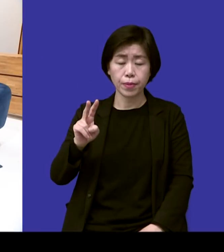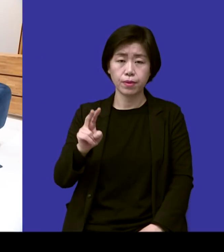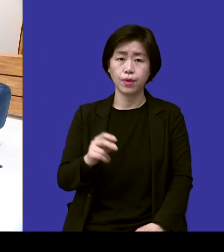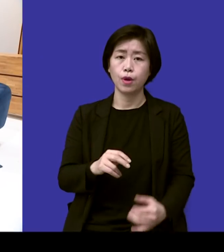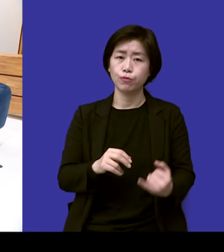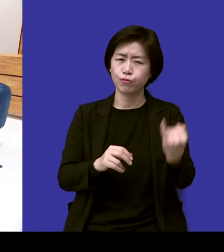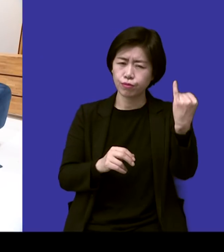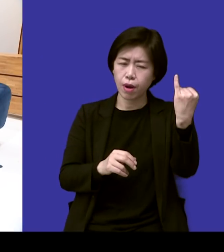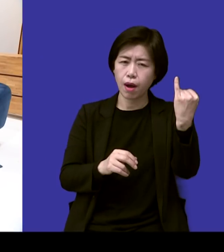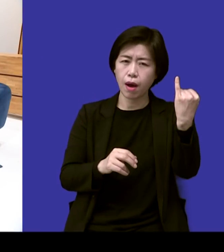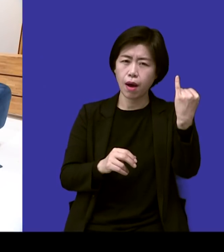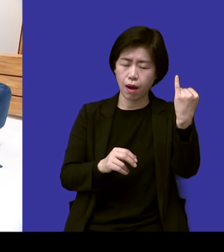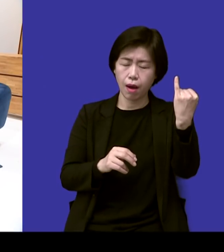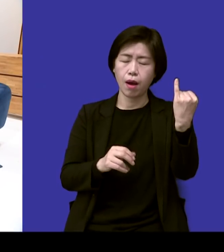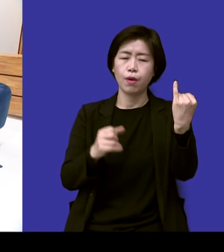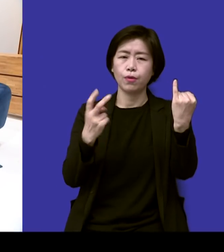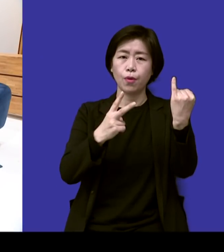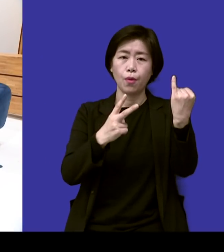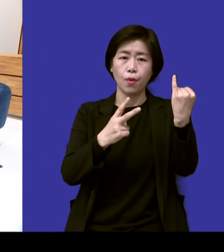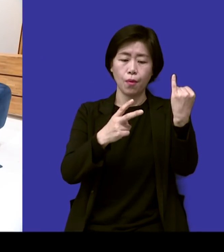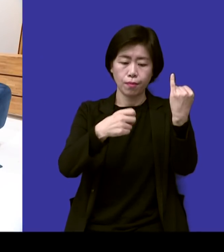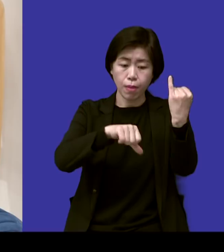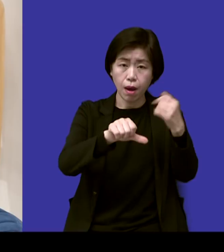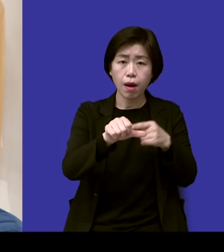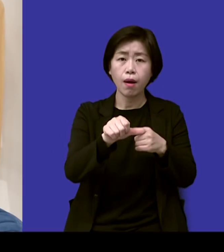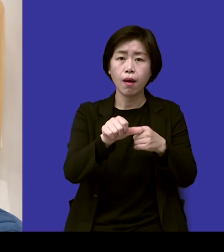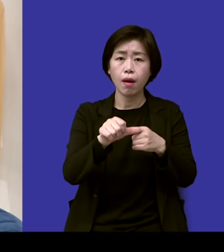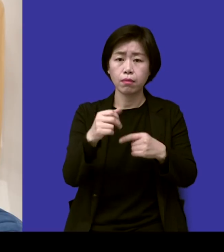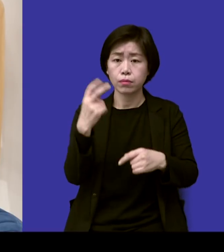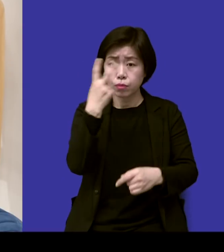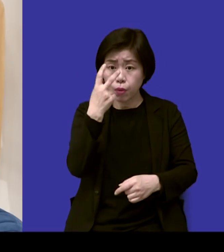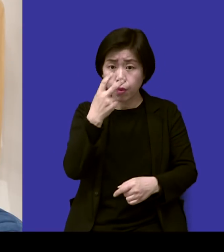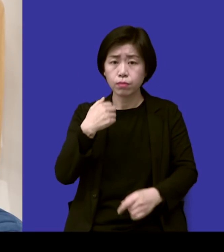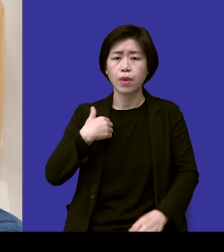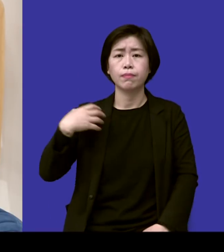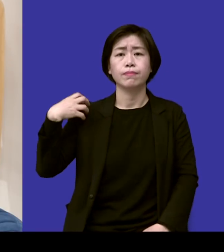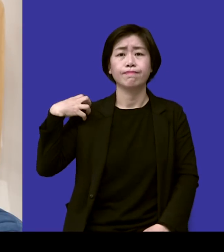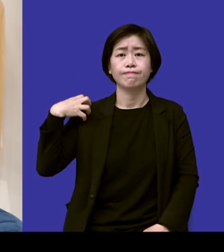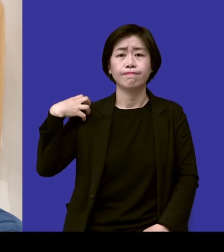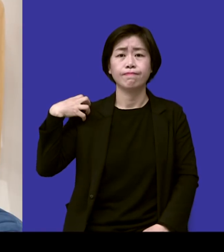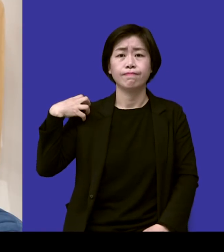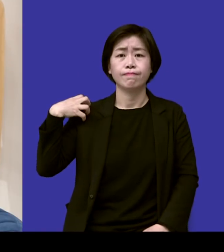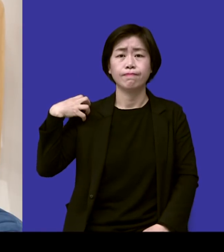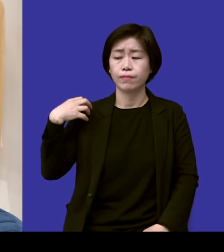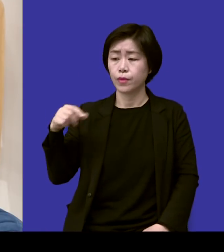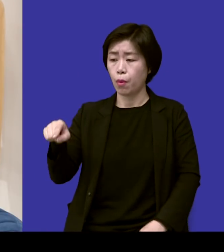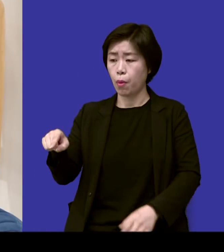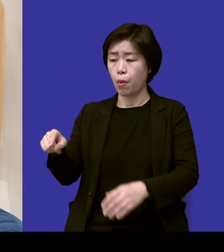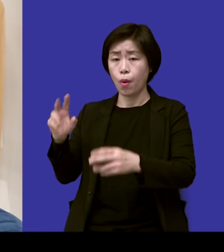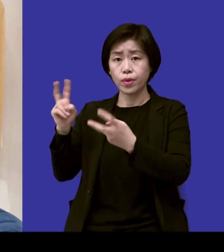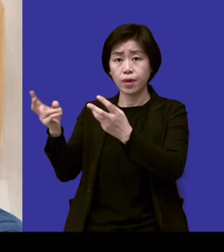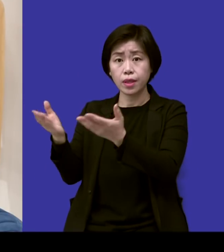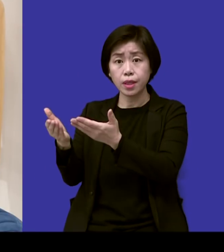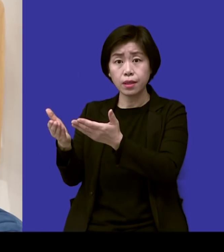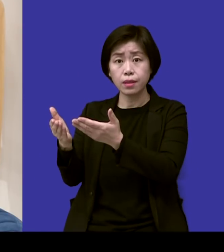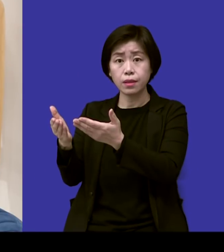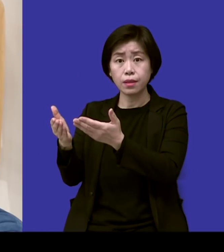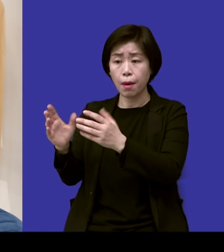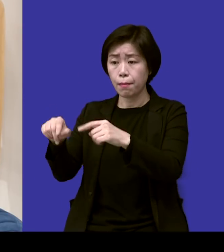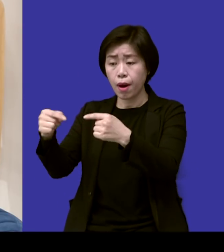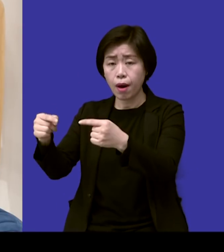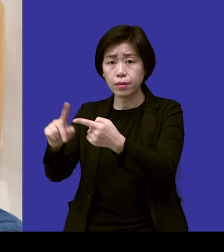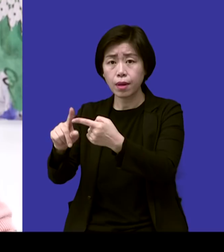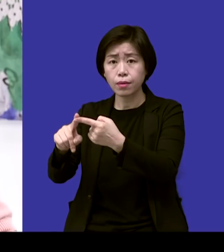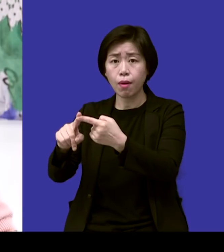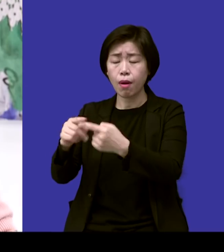첫째 조카도 돌봐야 되죠. 돌봐야 되잖아요. 예. 다시 회사로 못 돌아가는 거예요. 그래서 회사에 전화를